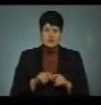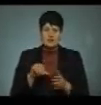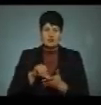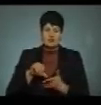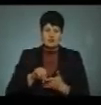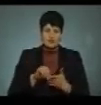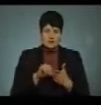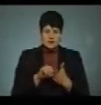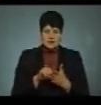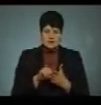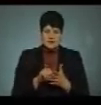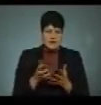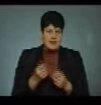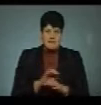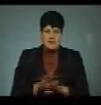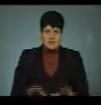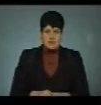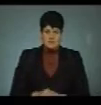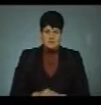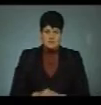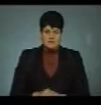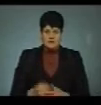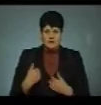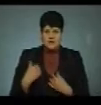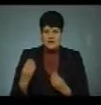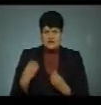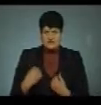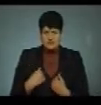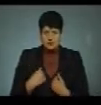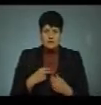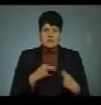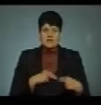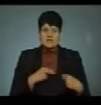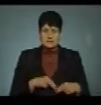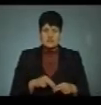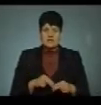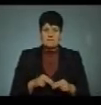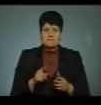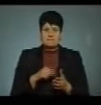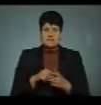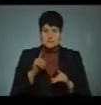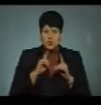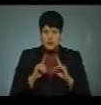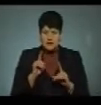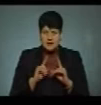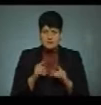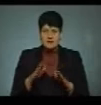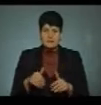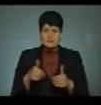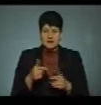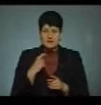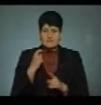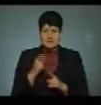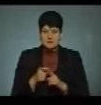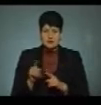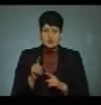дерев у старому парку не брали. До нас звернулися працівники міської ради. Ми їм дали відповідь,